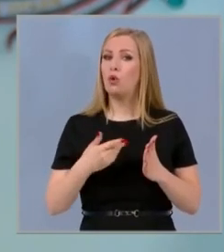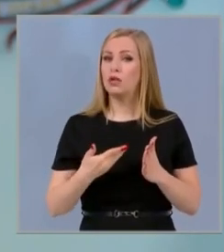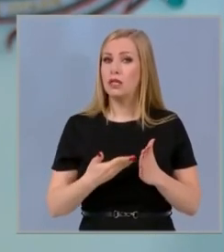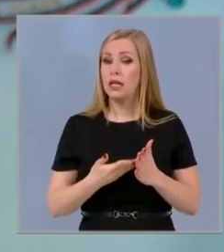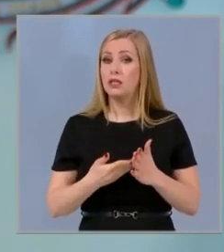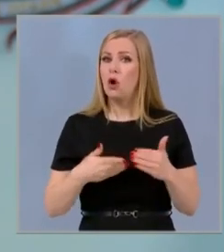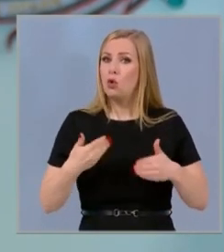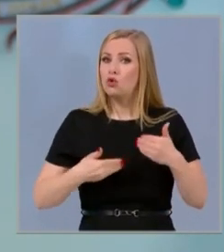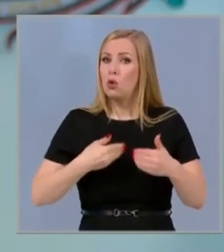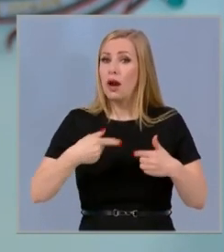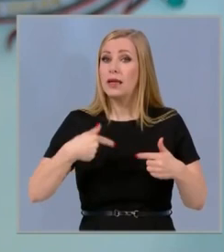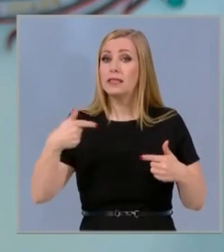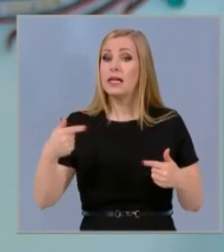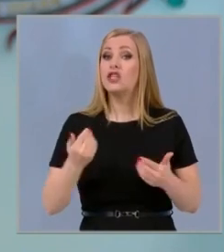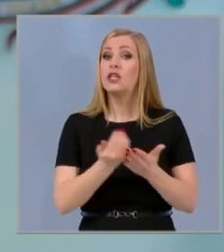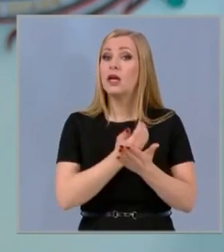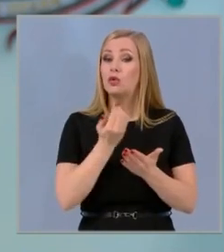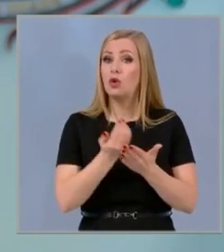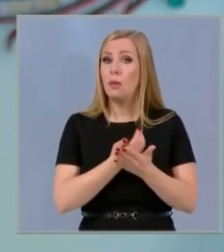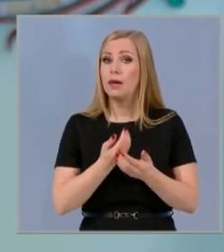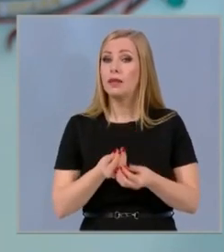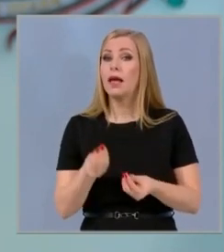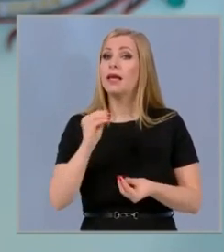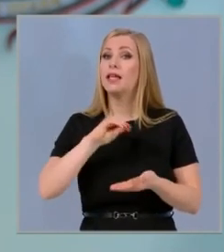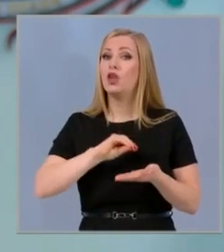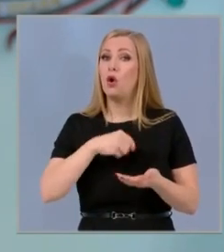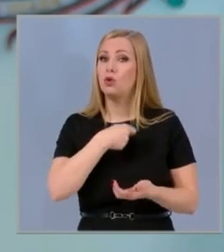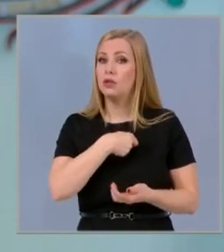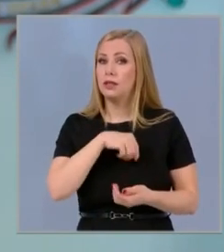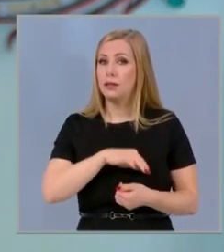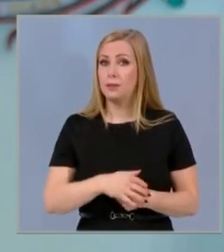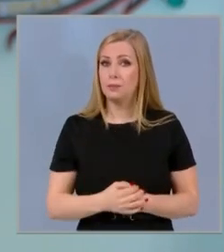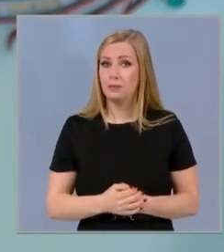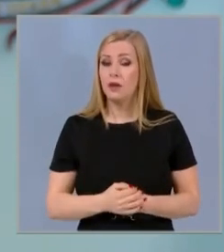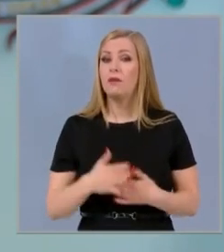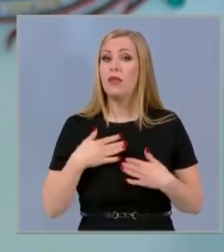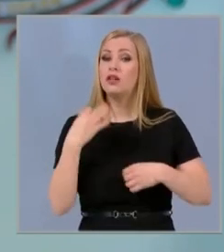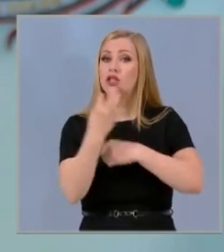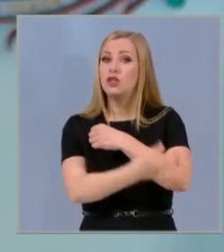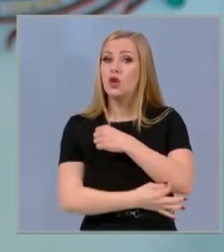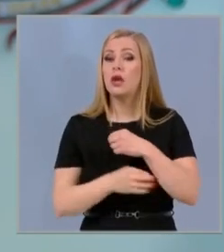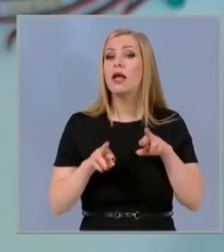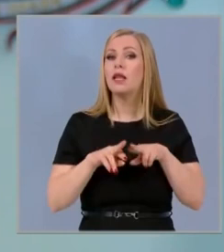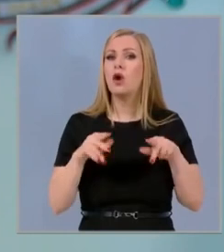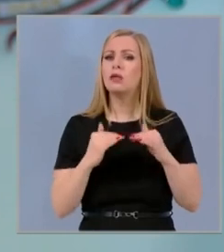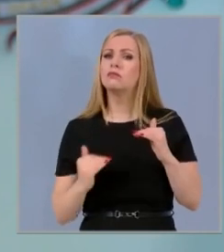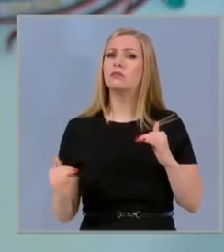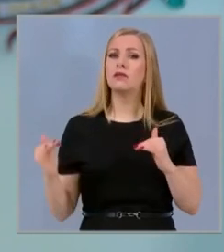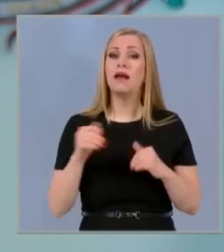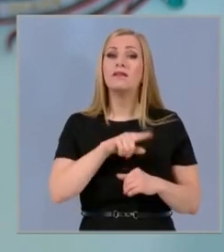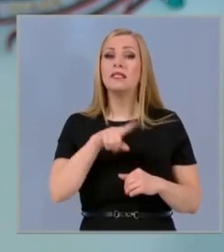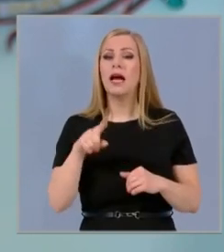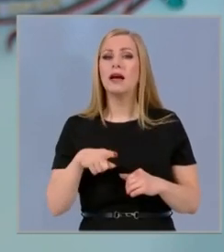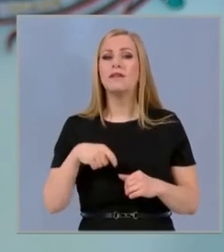и ускорен растеж на икономиката и доходите. В своята хилядолетна история народът ни е надмогвал